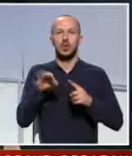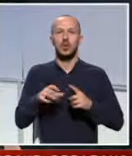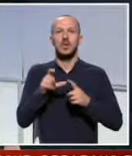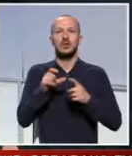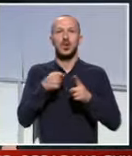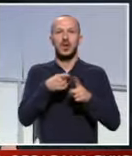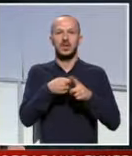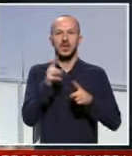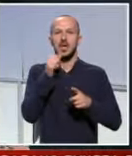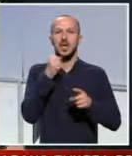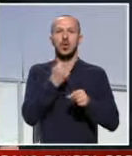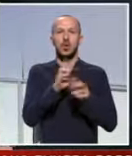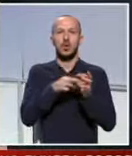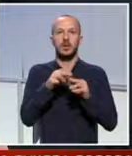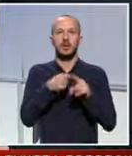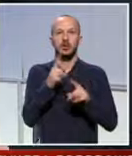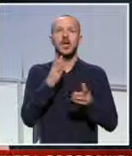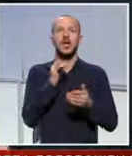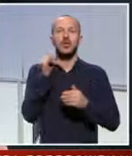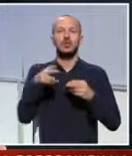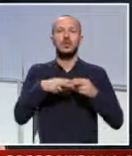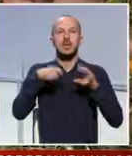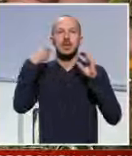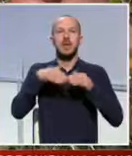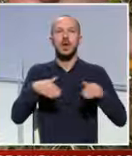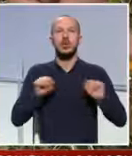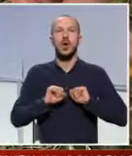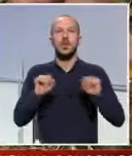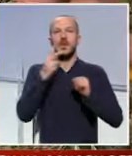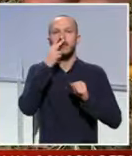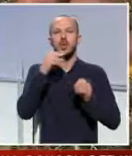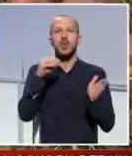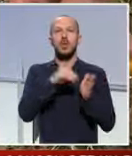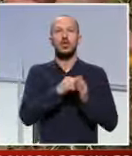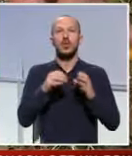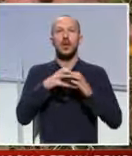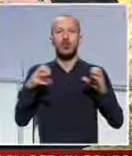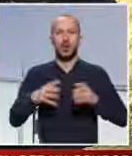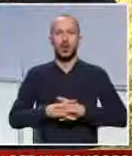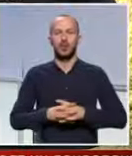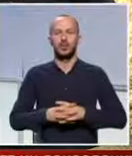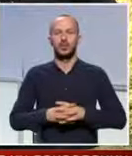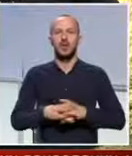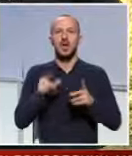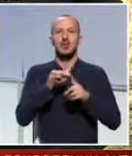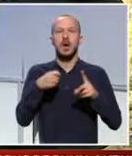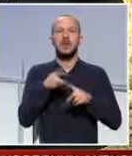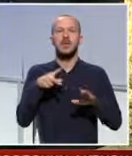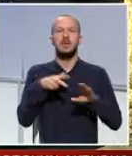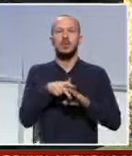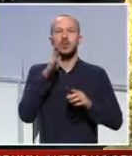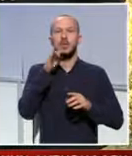Saša Kolevski i Goran Pečinović išli su da izbliza snime liniju odbrane u vidno obilježenom automobilu. Ipak to nije